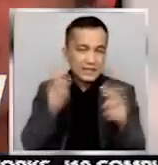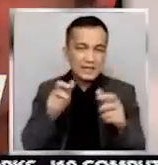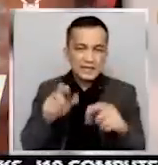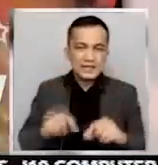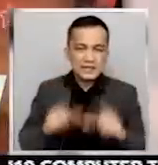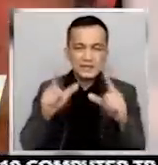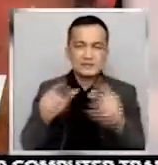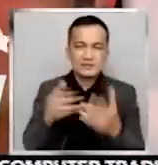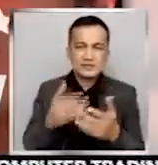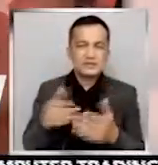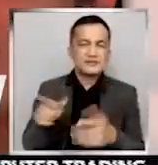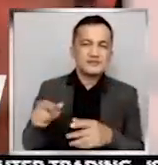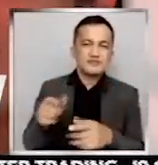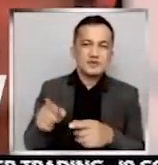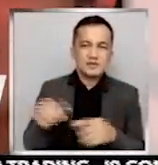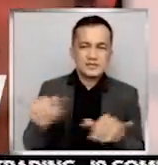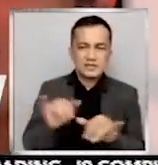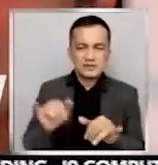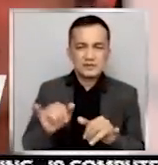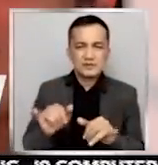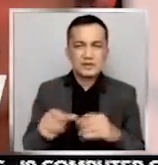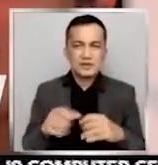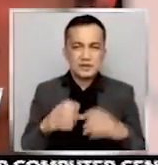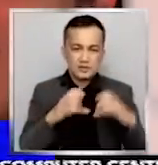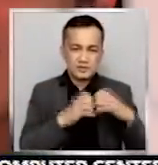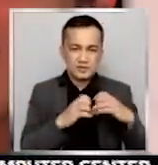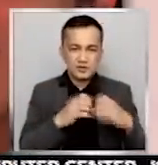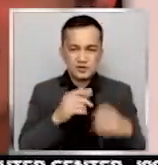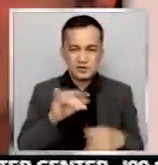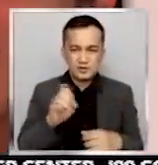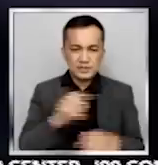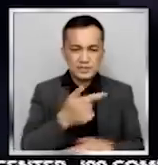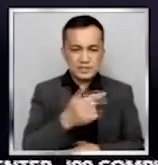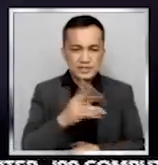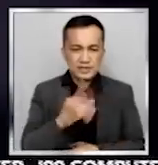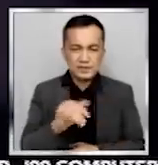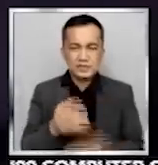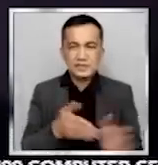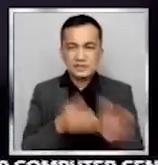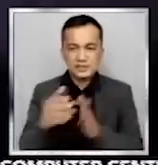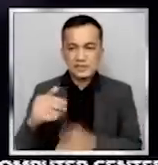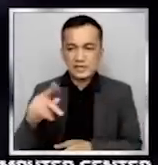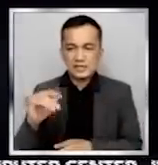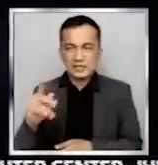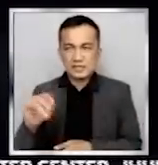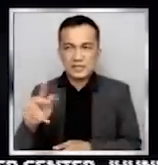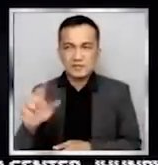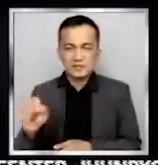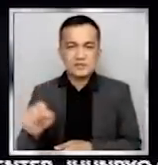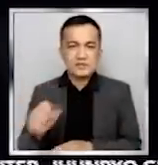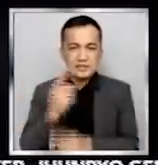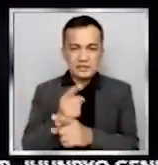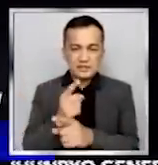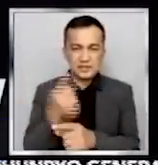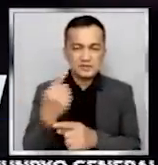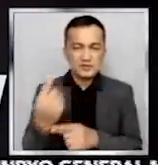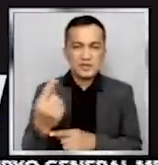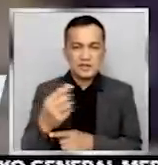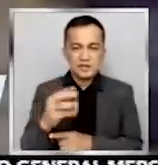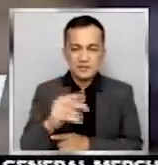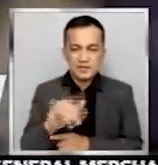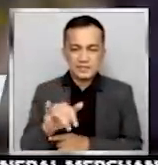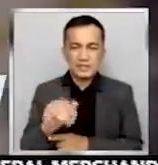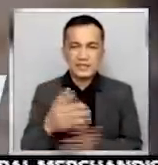singer. Gaya ng Kapuso couple sa sina Gabby Garcia and Khalil Ramos. The Right One stars Mikey Quintos and Paul